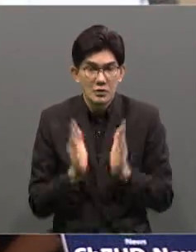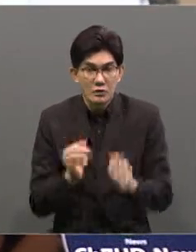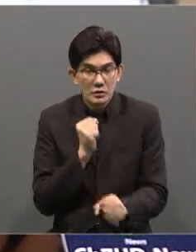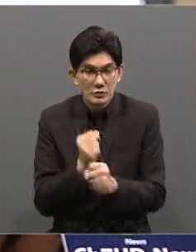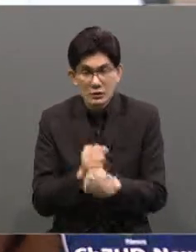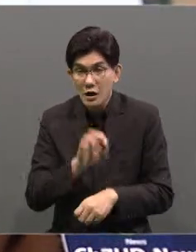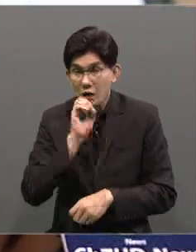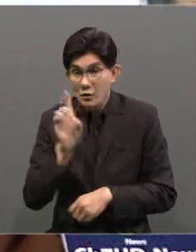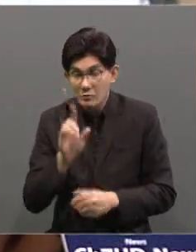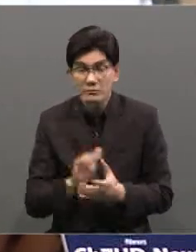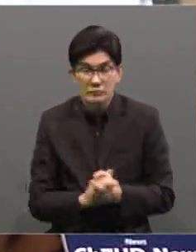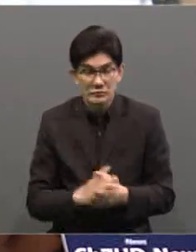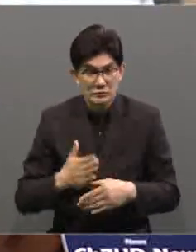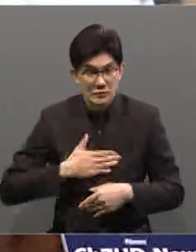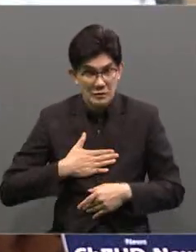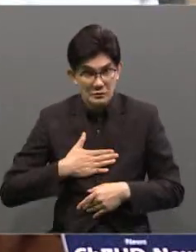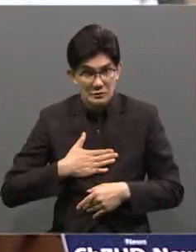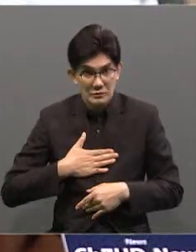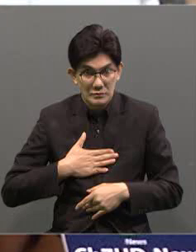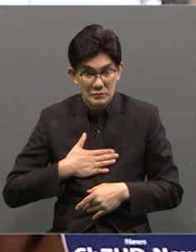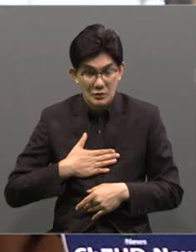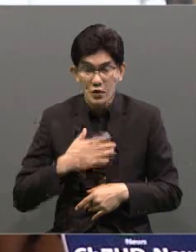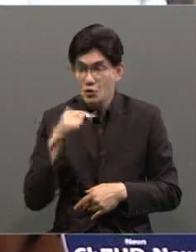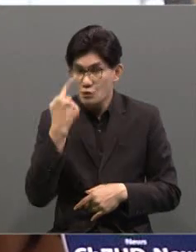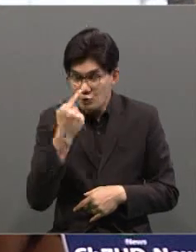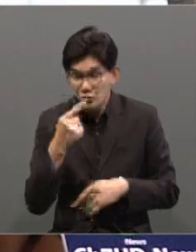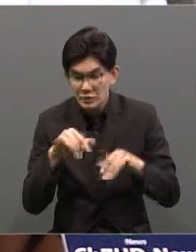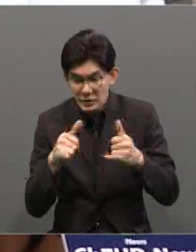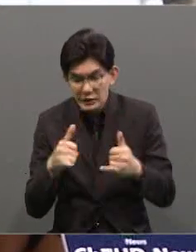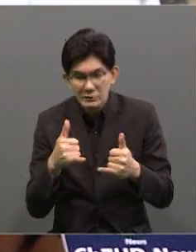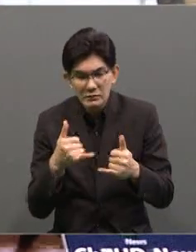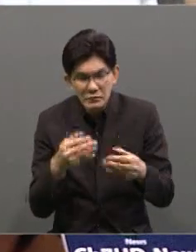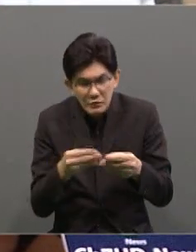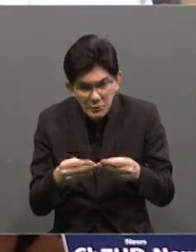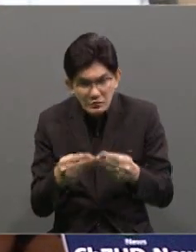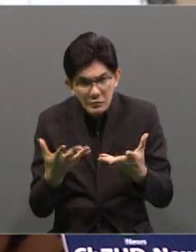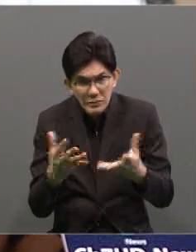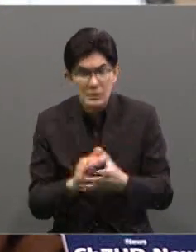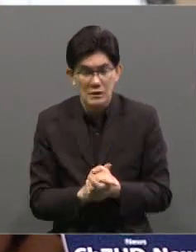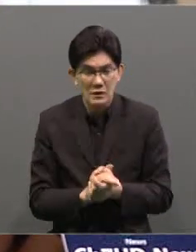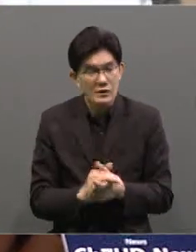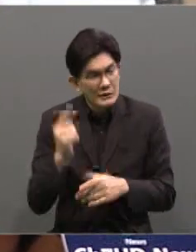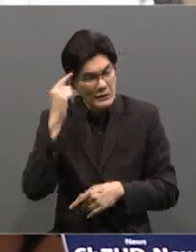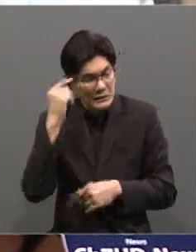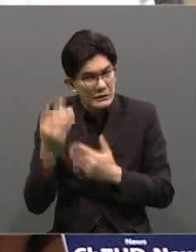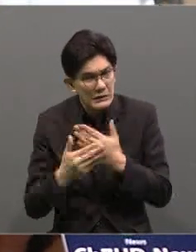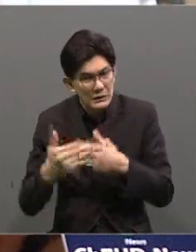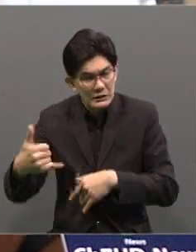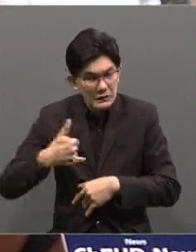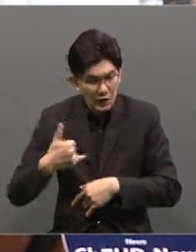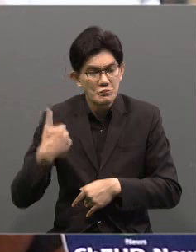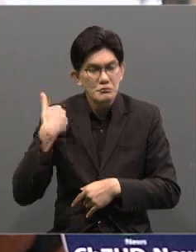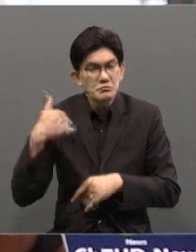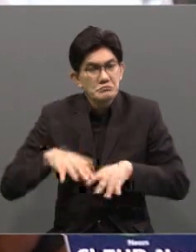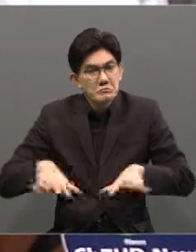บอกอย่างนี้ครับถึงแม้ว่าคุณเส้นด้ายจะไม่ได้ออกมาพูดถึงการเล่นพนันในระหว่างไลฟ์สดเจ้าหน้าที่ก็จะเรียกตัวคุณเช่นได้มาชี้แจงอยู่ดี